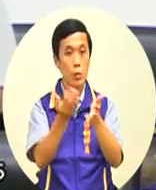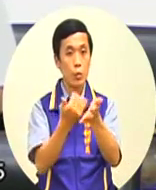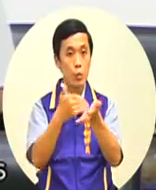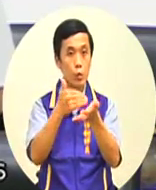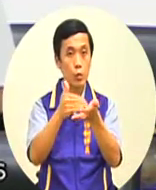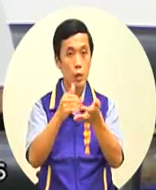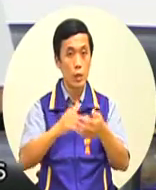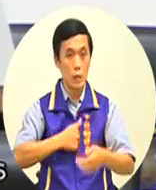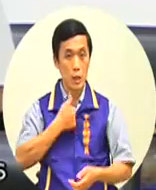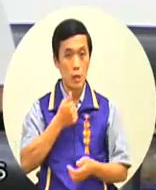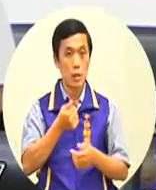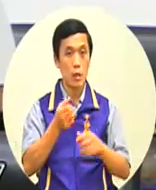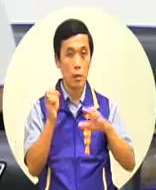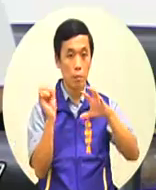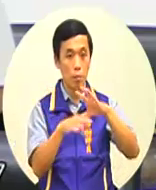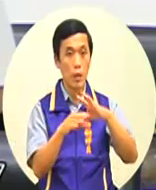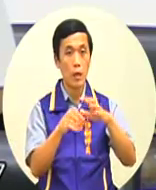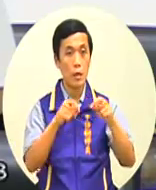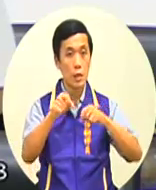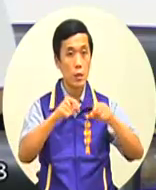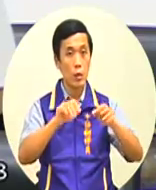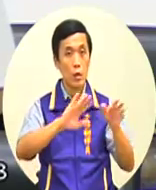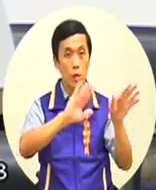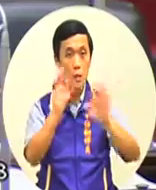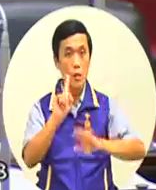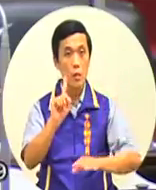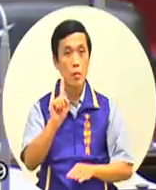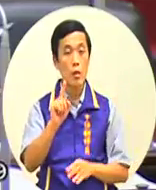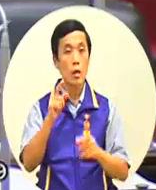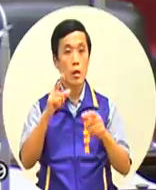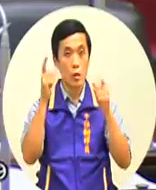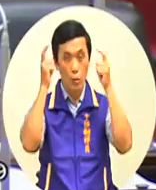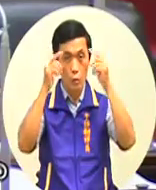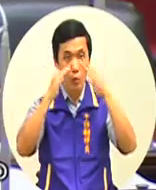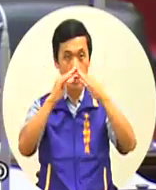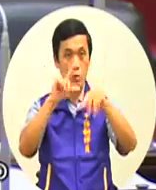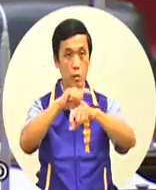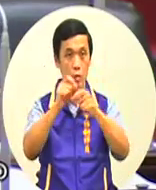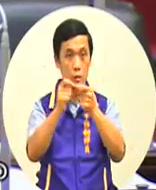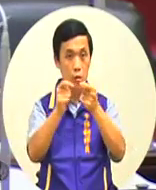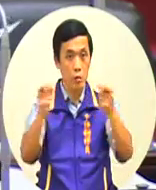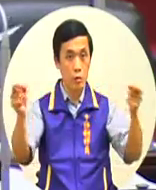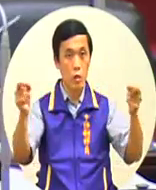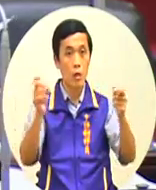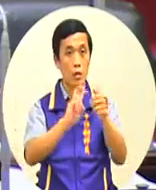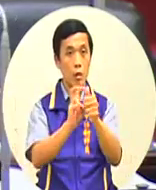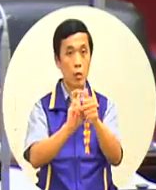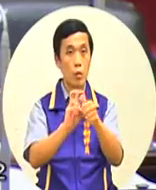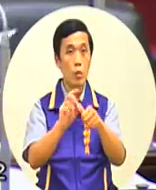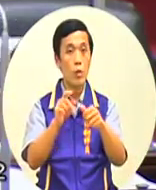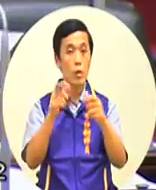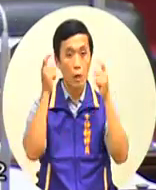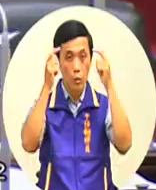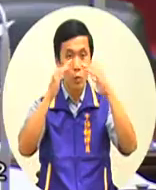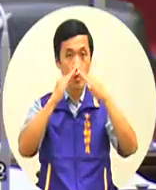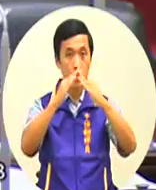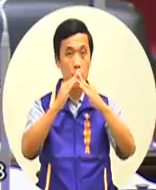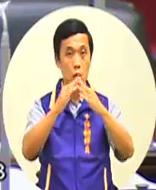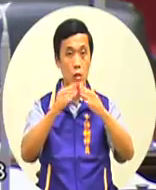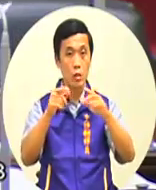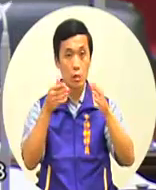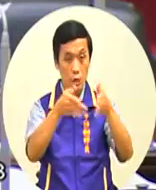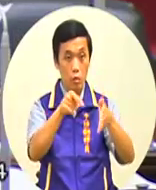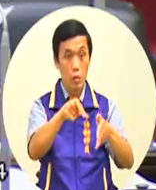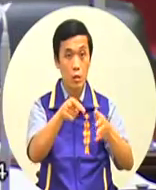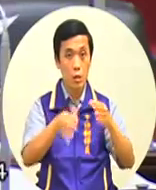情形呢，哈。大概，高雄市长照总共总金额是编列多少钱？有关长